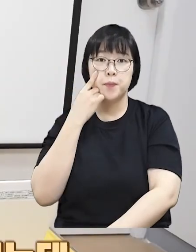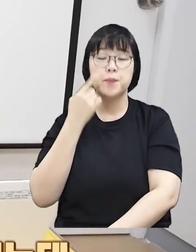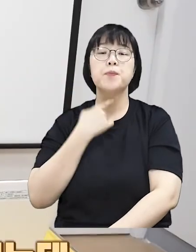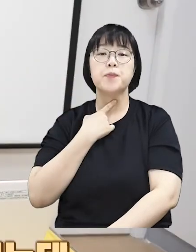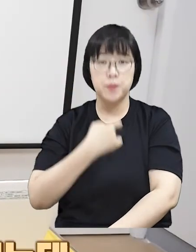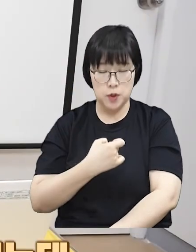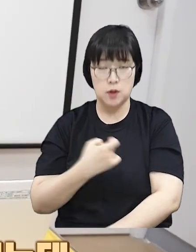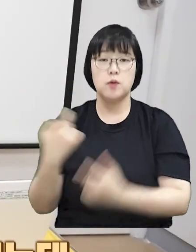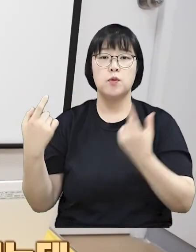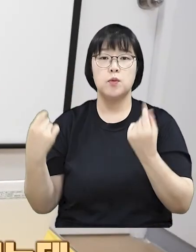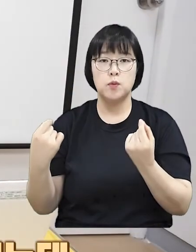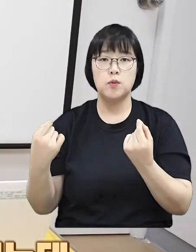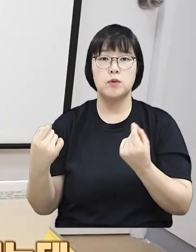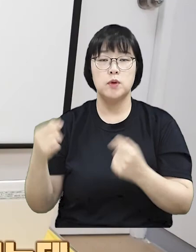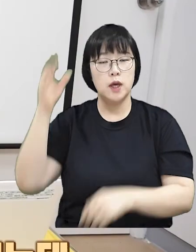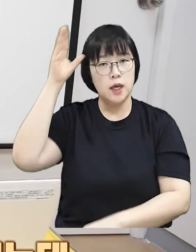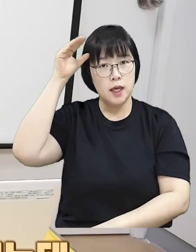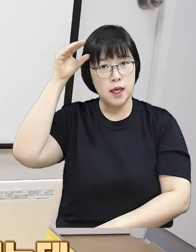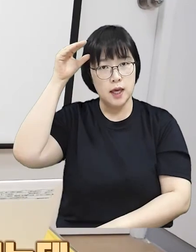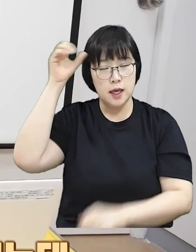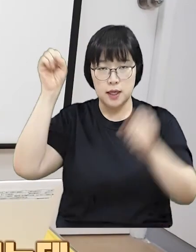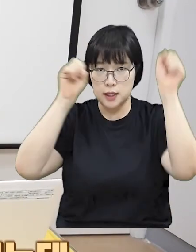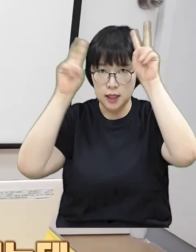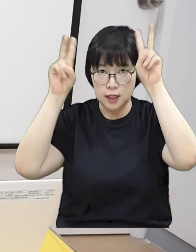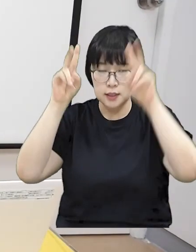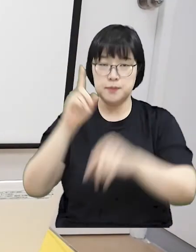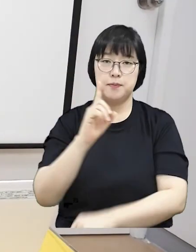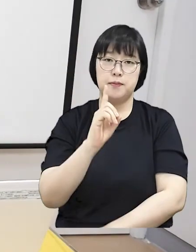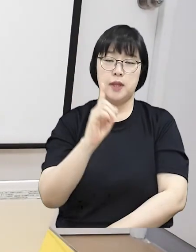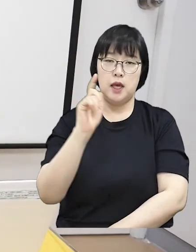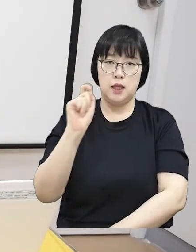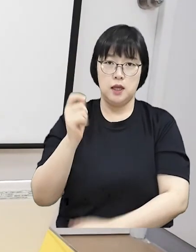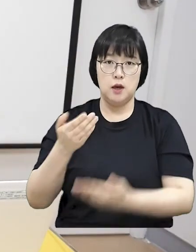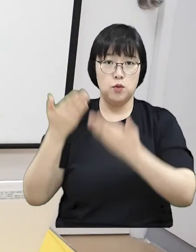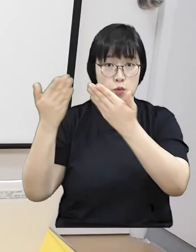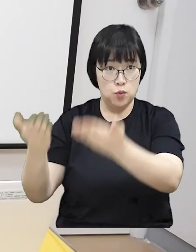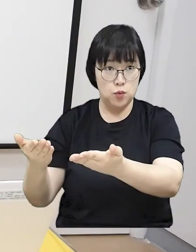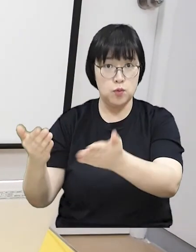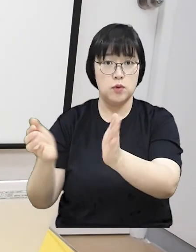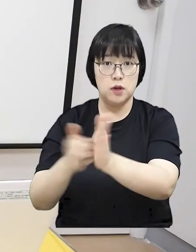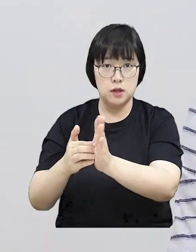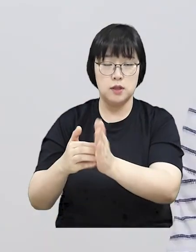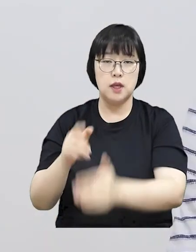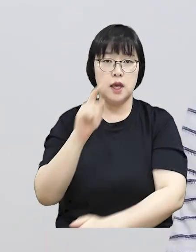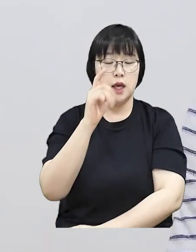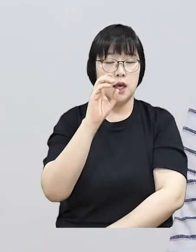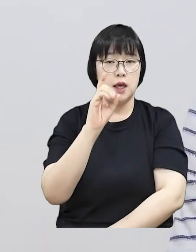지금 강아지랑 사슴이라는 데이터를 줬는데 그 데이터가 많을수록 더